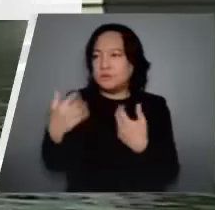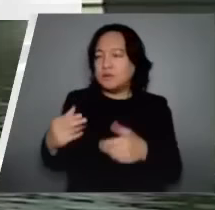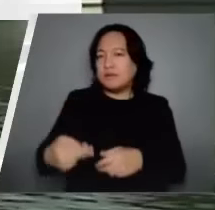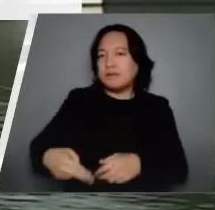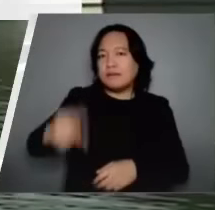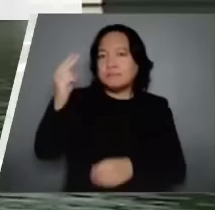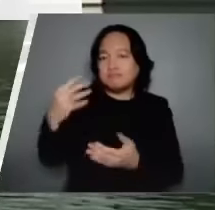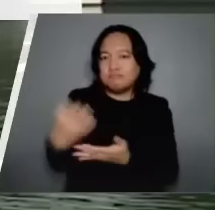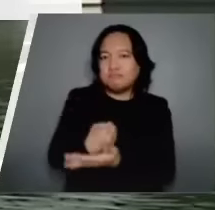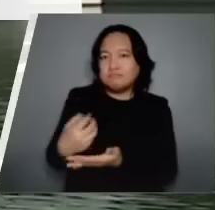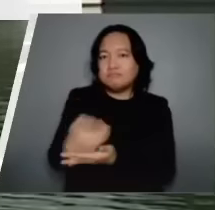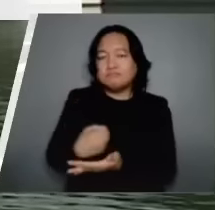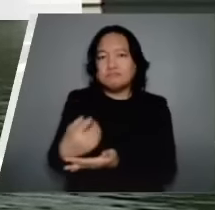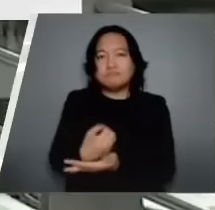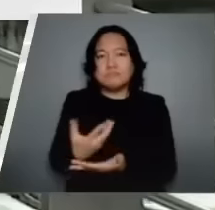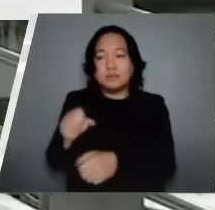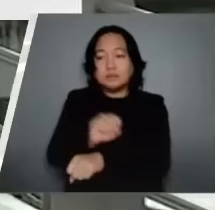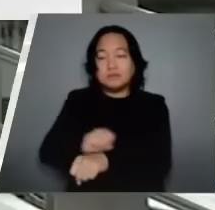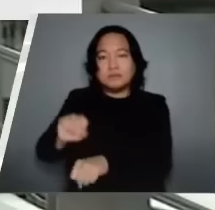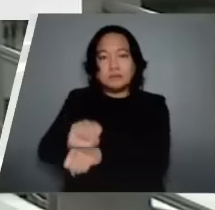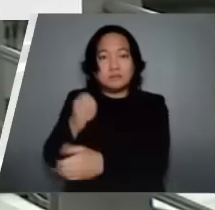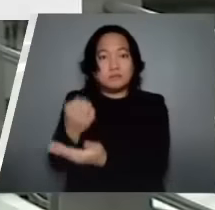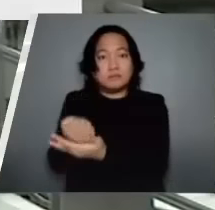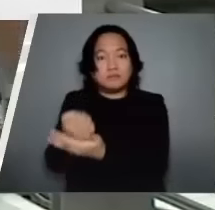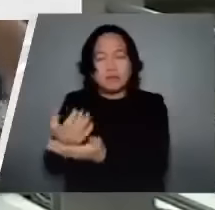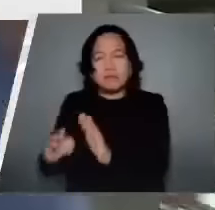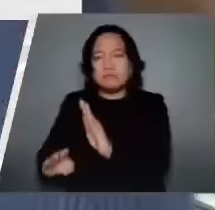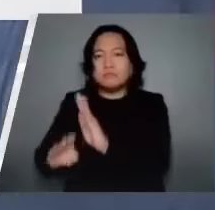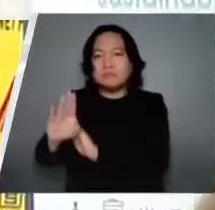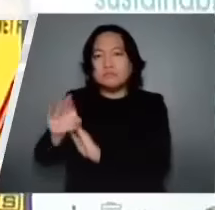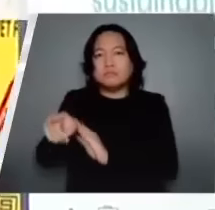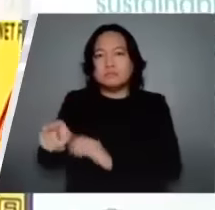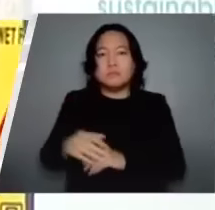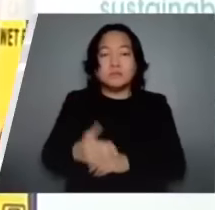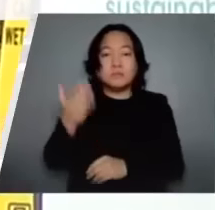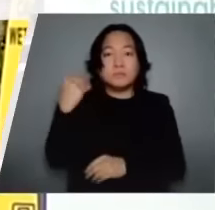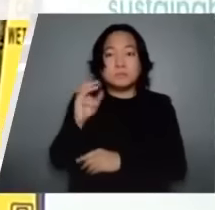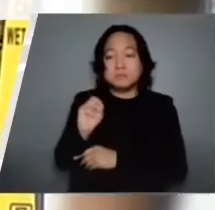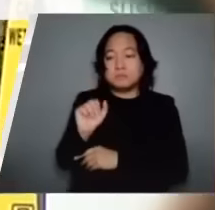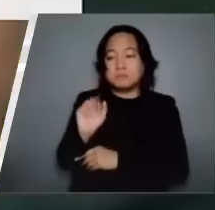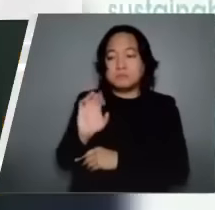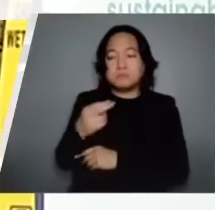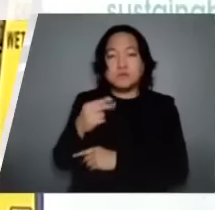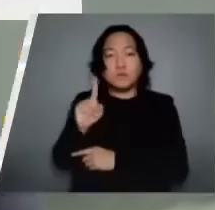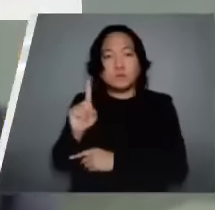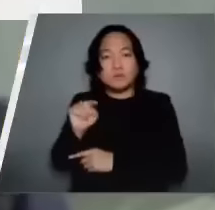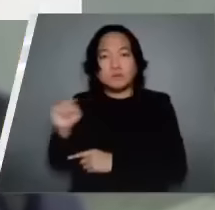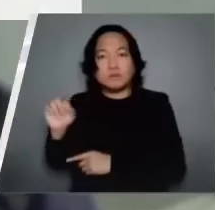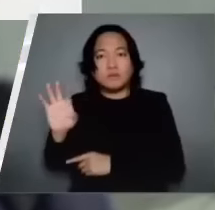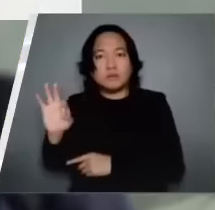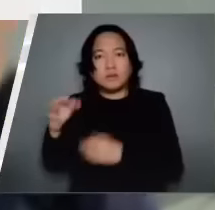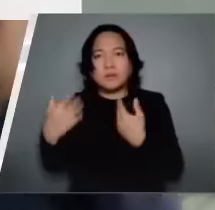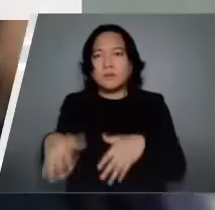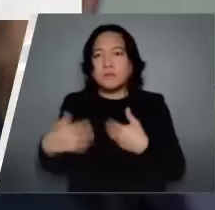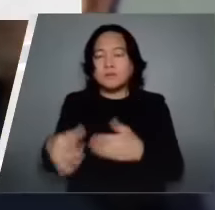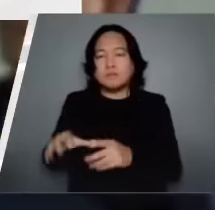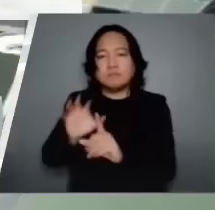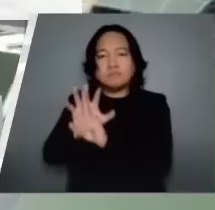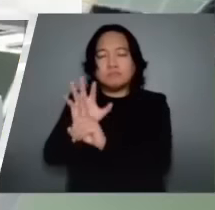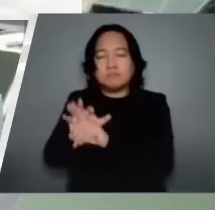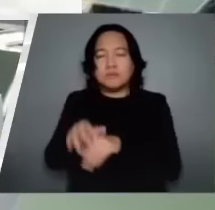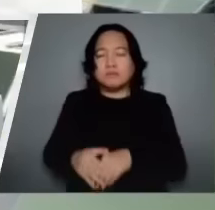275% ang Singapore-related bookings noong March 1 to 9 sa kasagsagan ng Eras Tour kumpara noong March 15 to